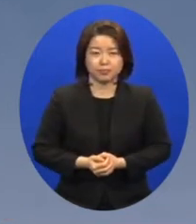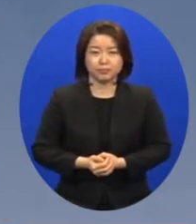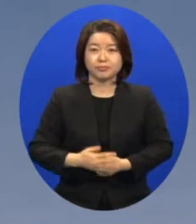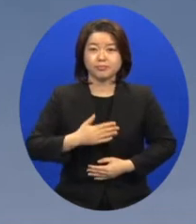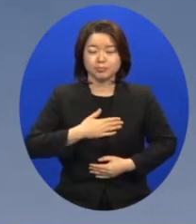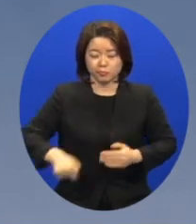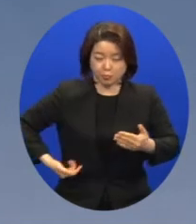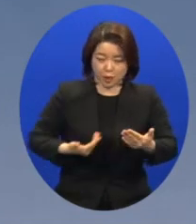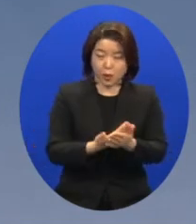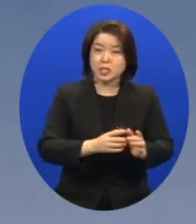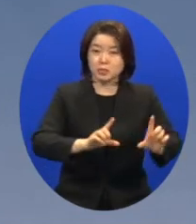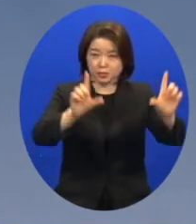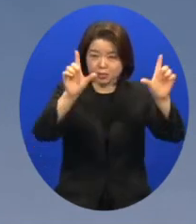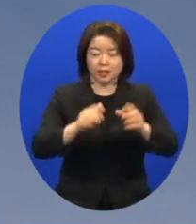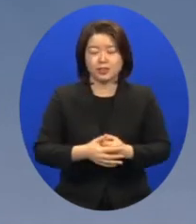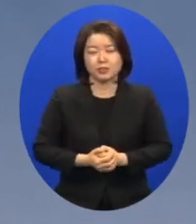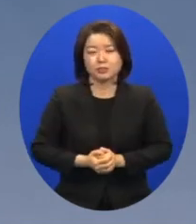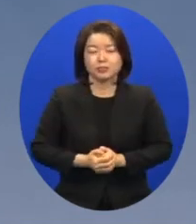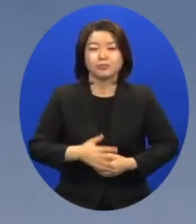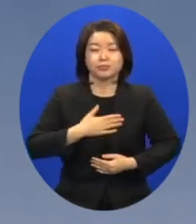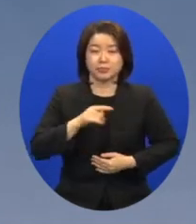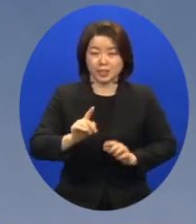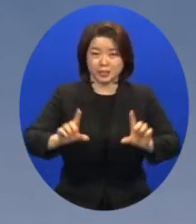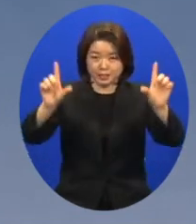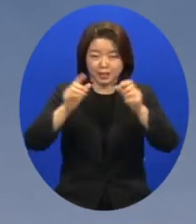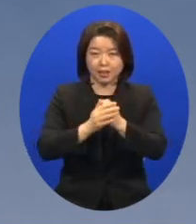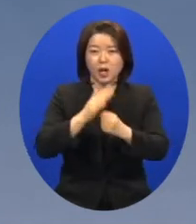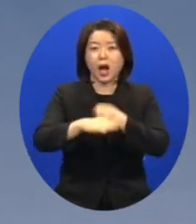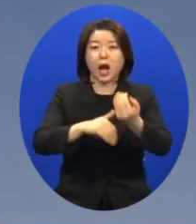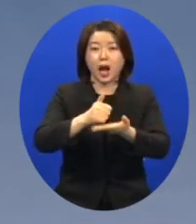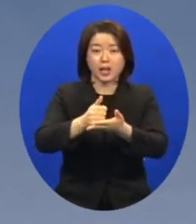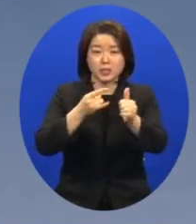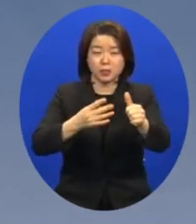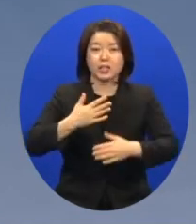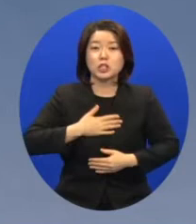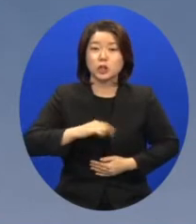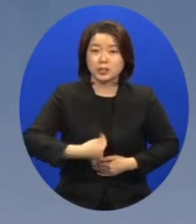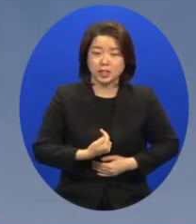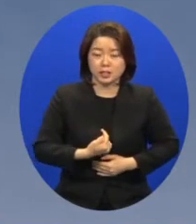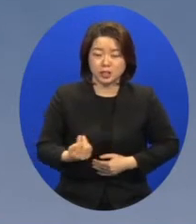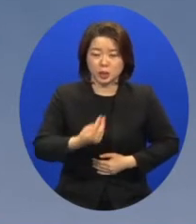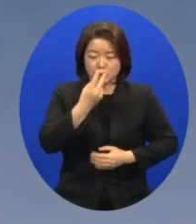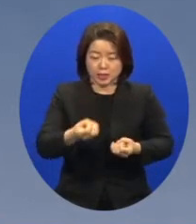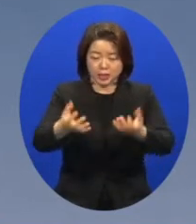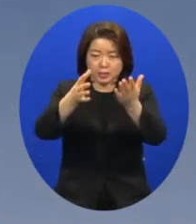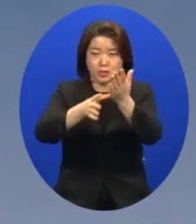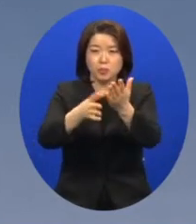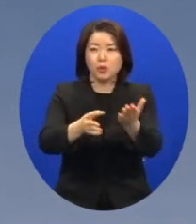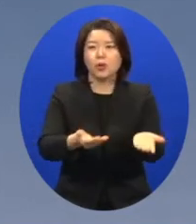제가 회심 하단 날입니다 저는 그날 하나님께 저 자신을 하나님께 산 제물로